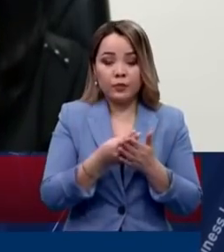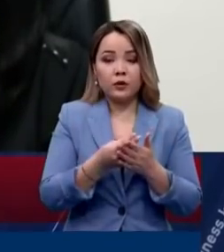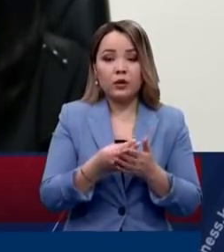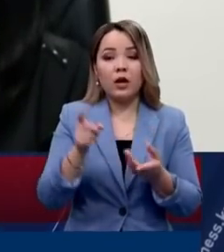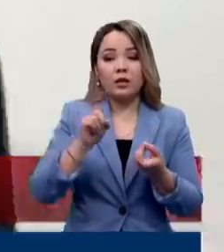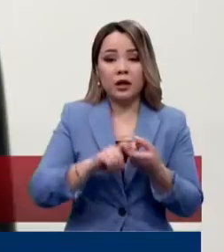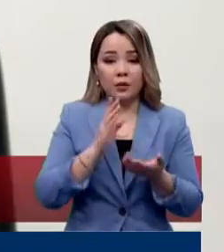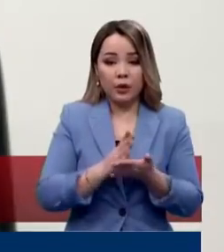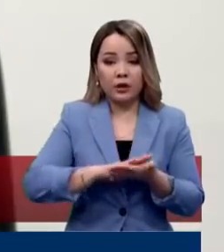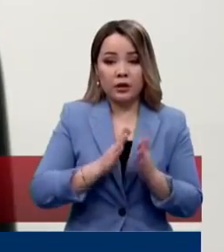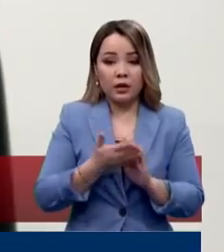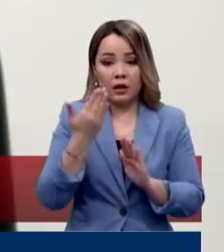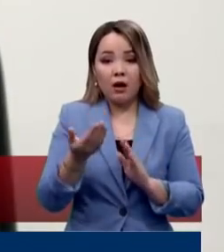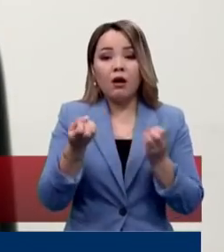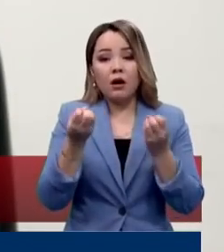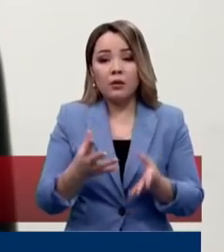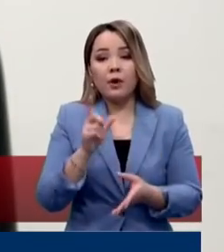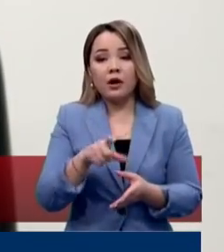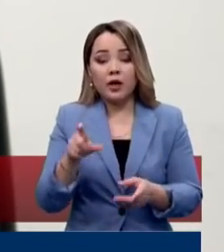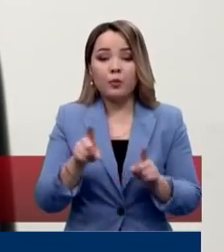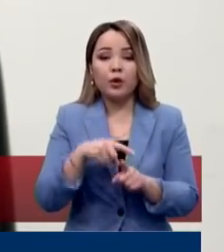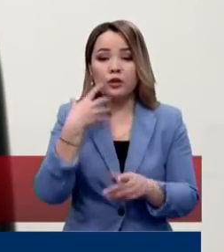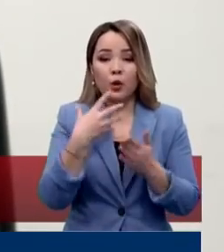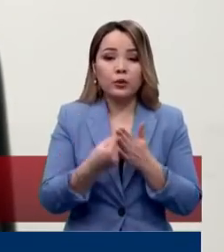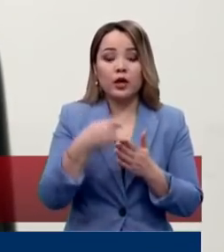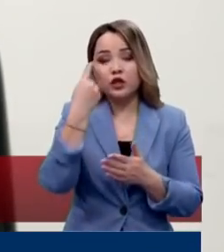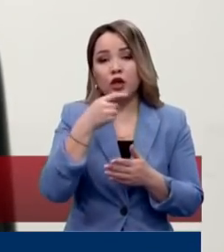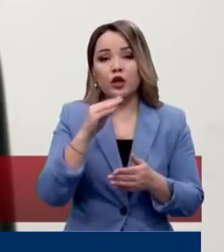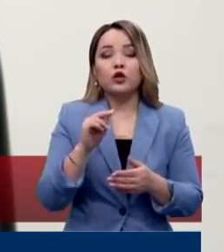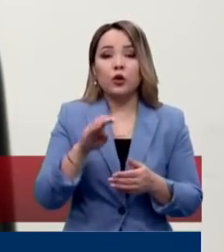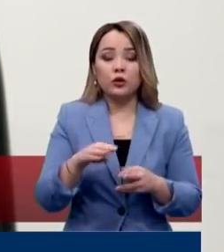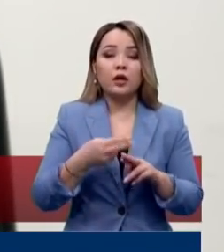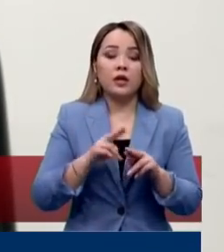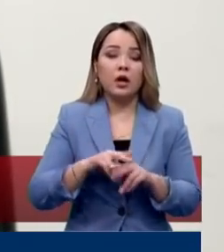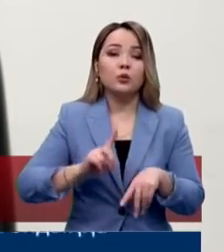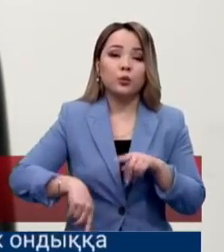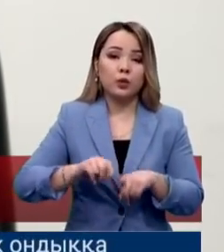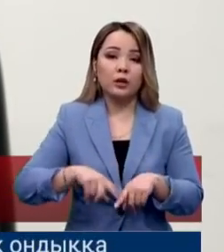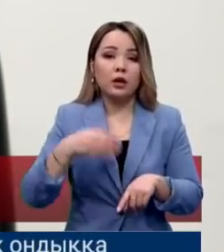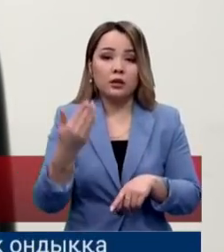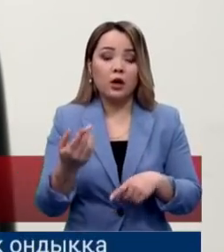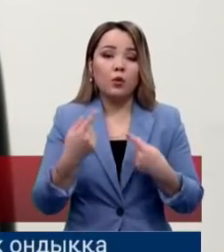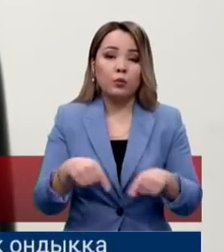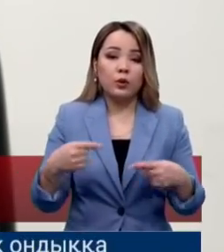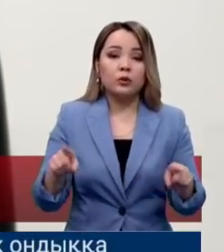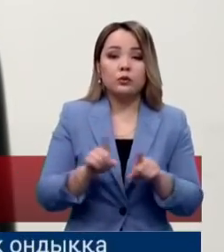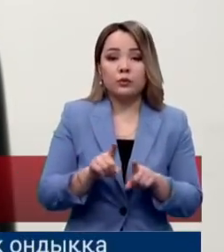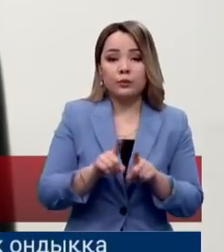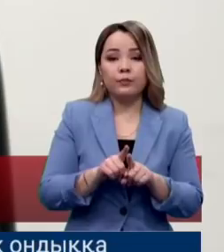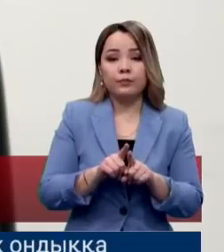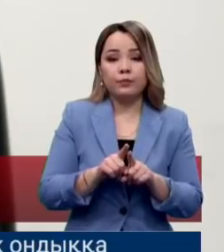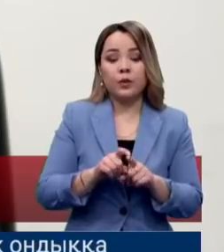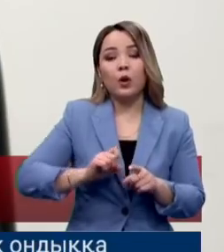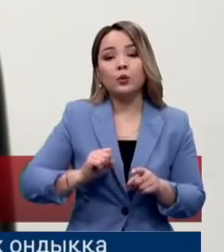жай. Яғни қарапайым адамдар өзінің жеке шотын туысқандарына, жаңағы басқа да